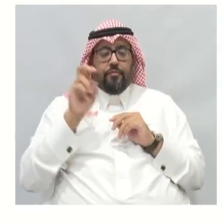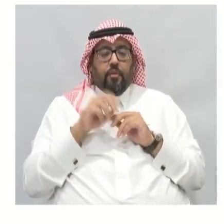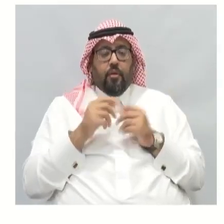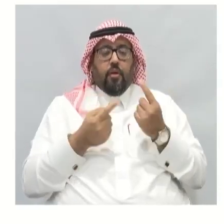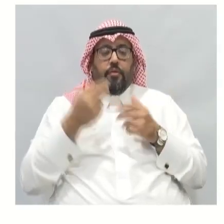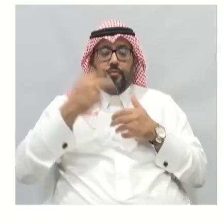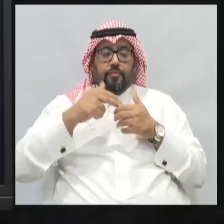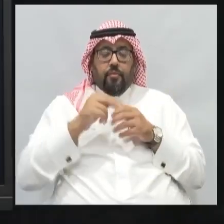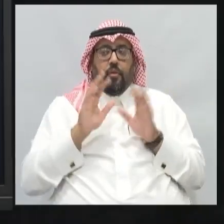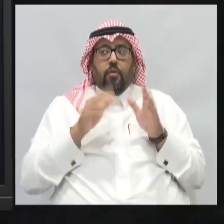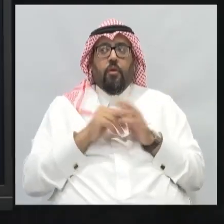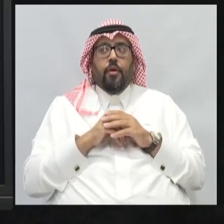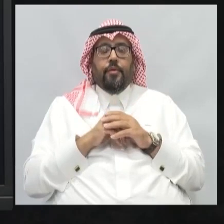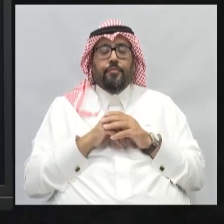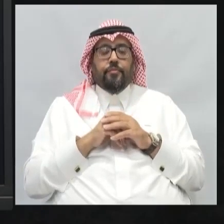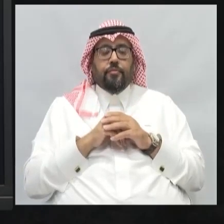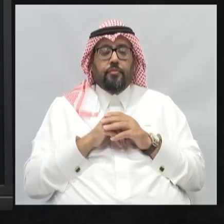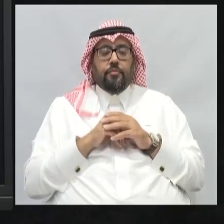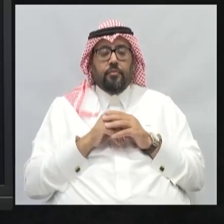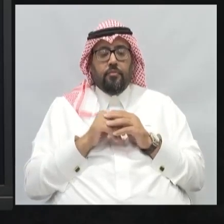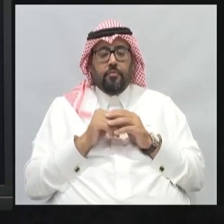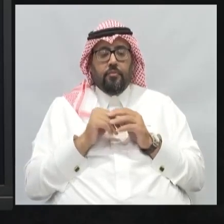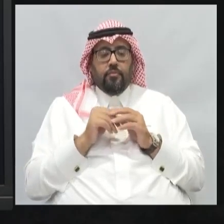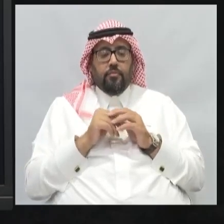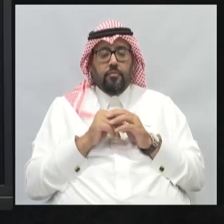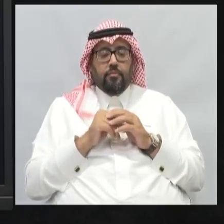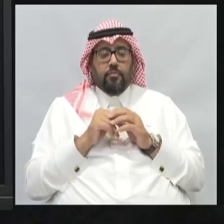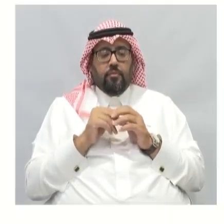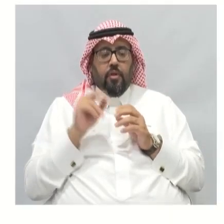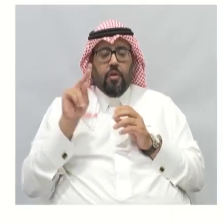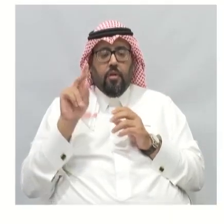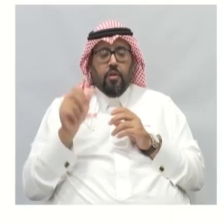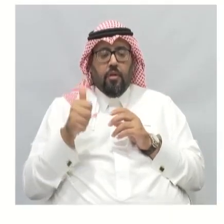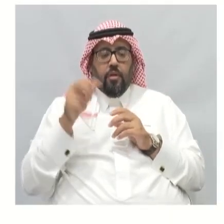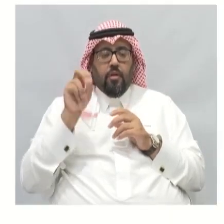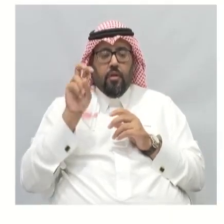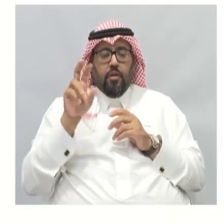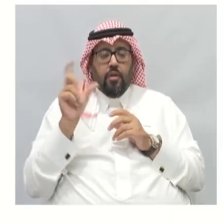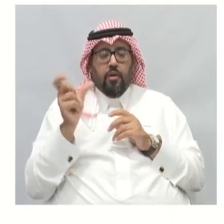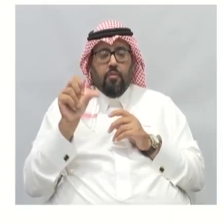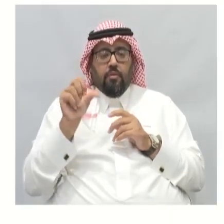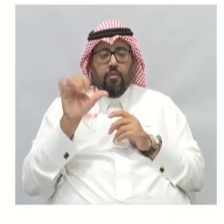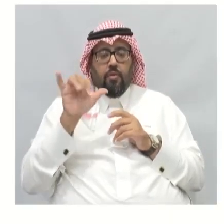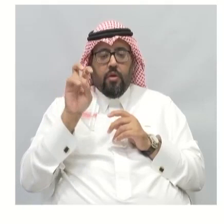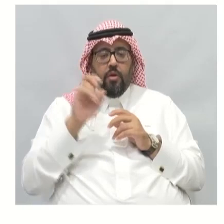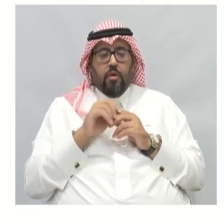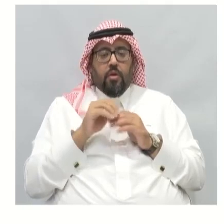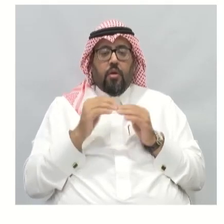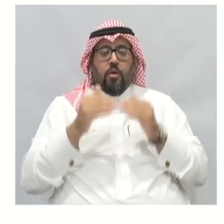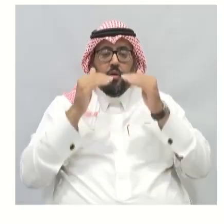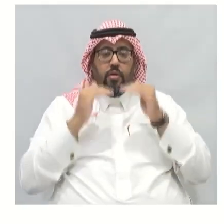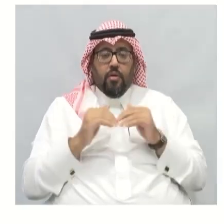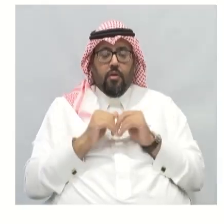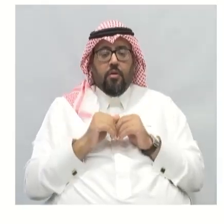النفط وايضا احسنتم الكهرباء و الطاقه النوويه نجيب